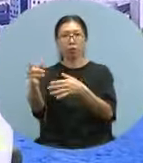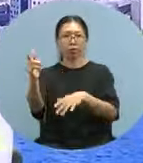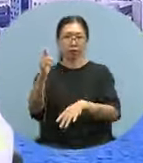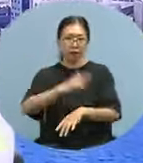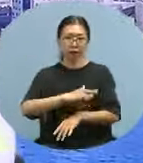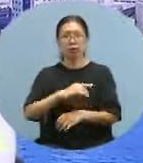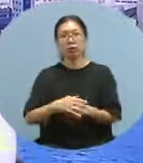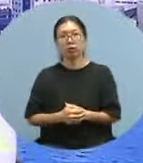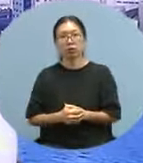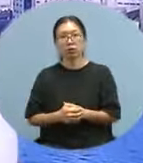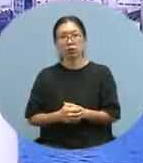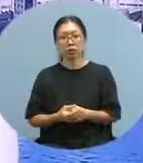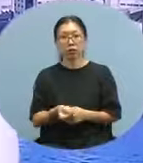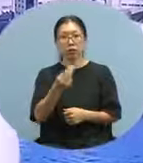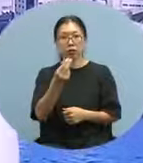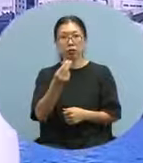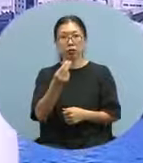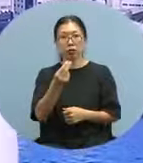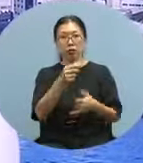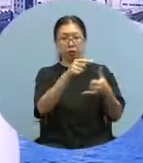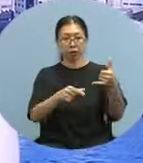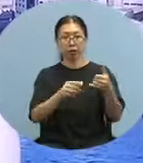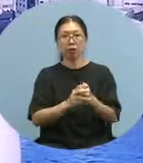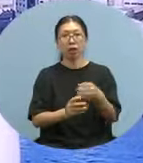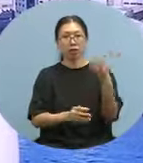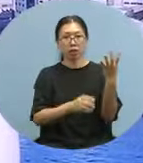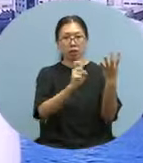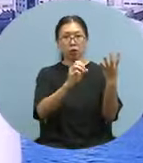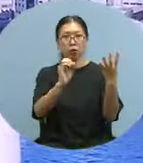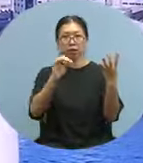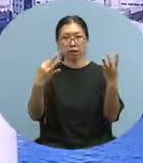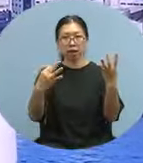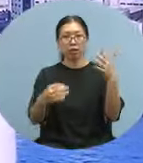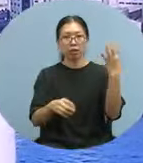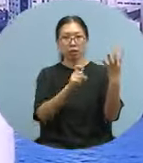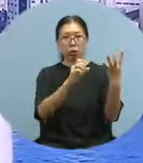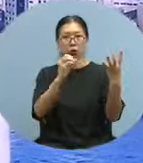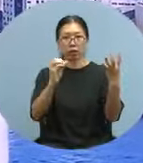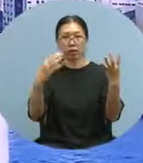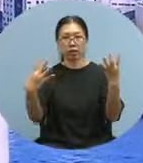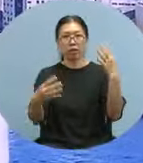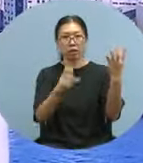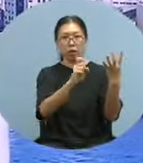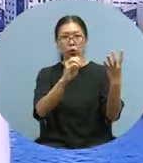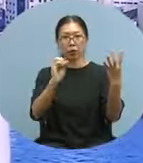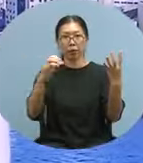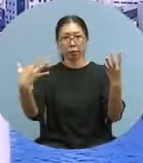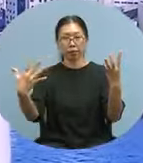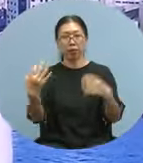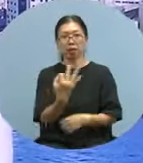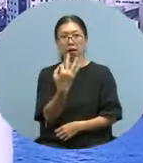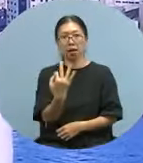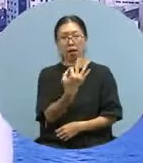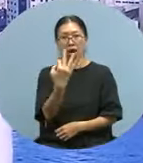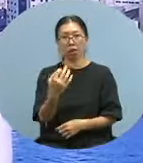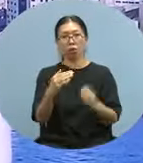輸入性個案。咁嗰7宗輸入性個案嘅個案編號咧係4903、4904、4905。